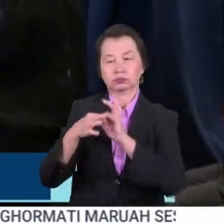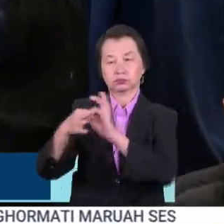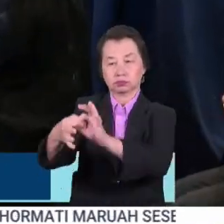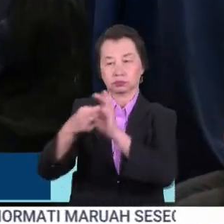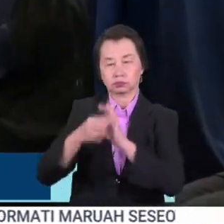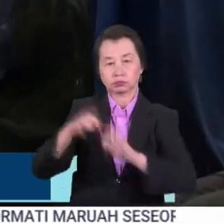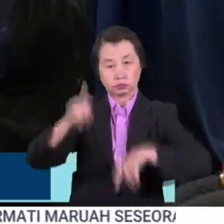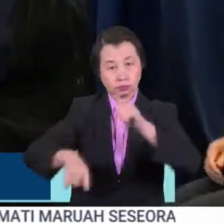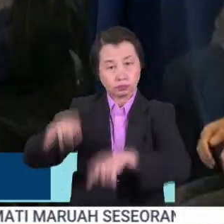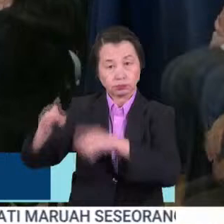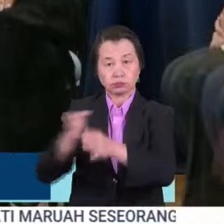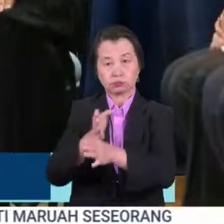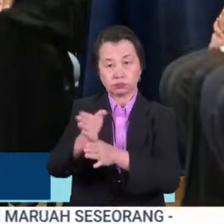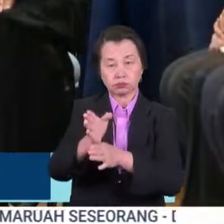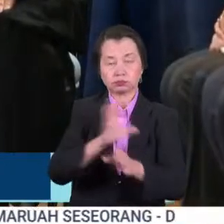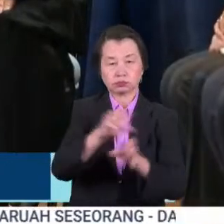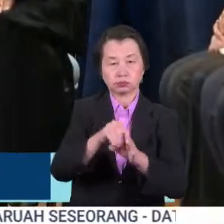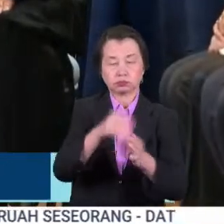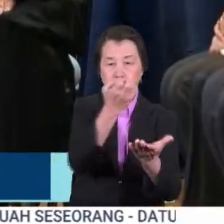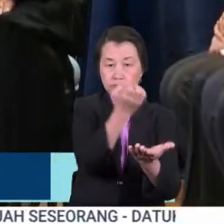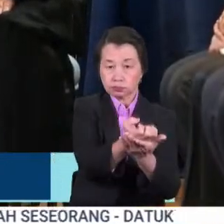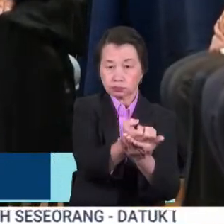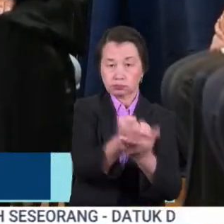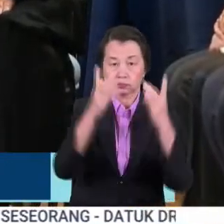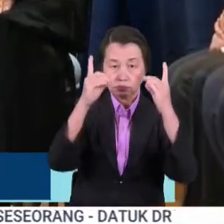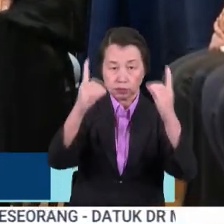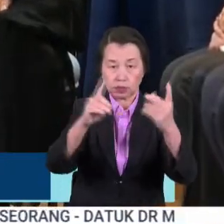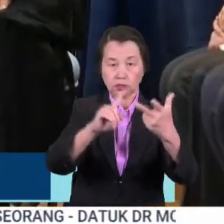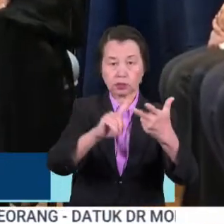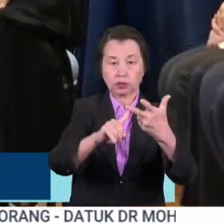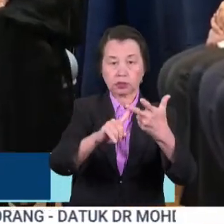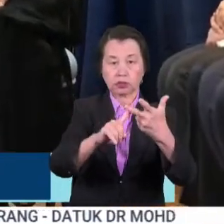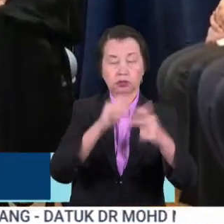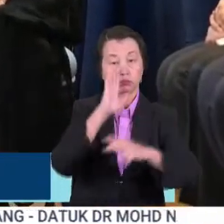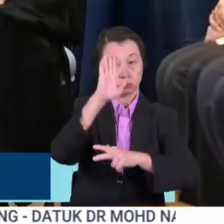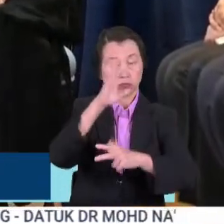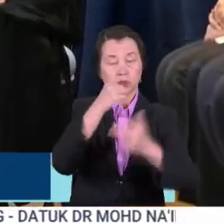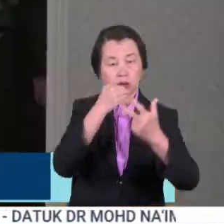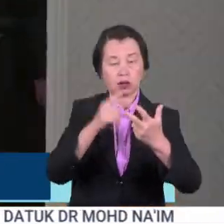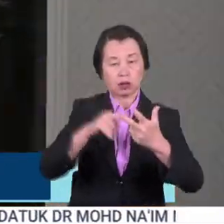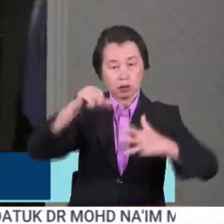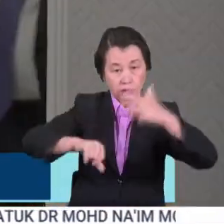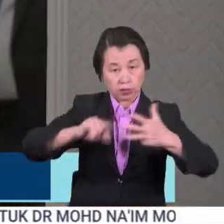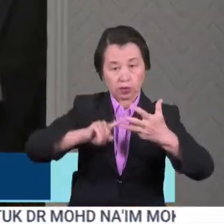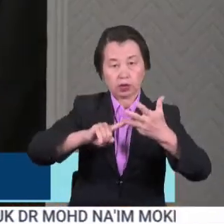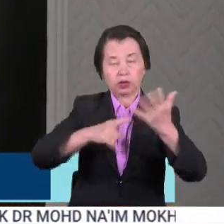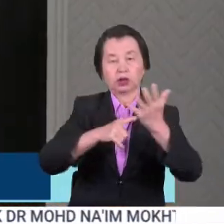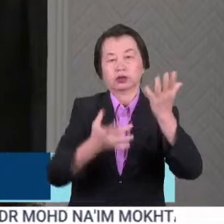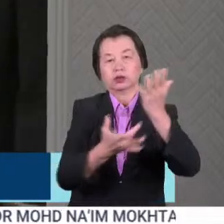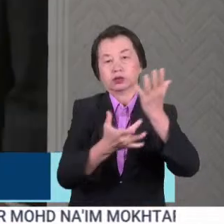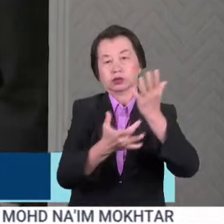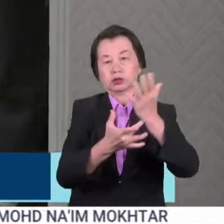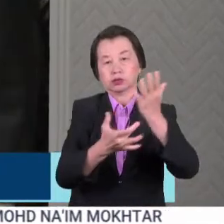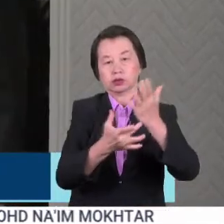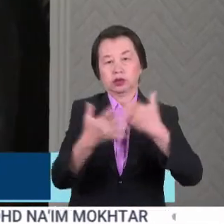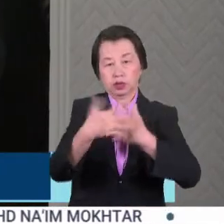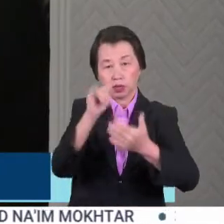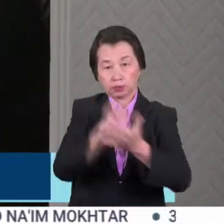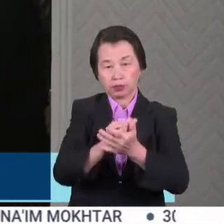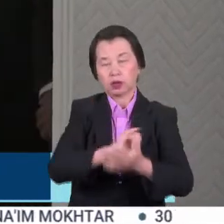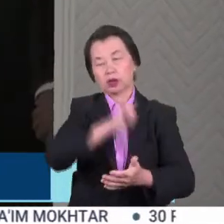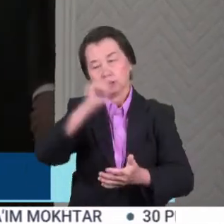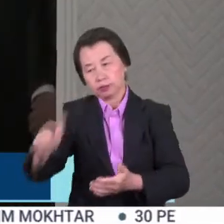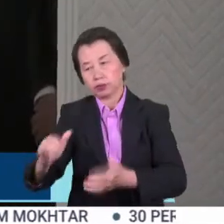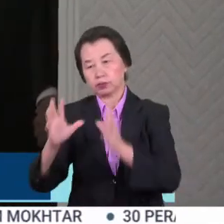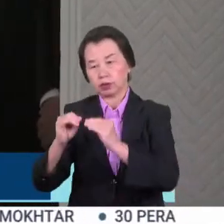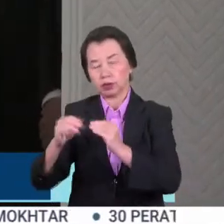kerjasama dalam pelbagai bidang meliputi ekonomi, pendidikan, keterjaminan makanan, sains dan teknologi. Selepas itu, beliau turut